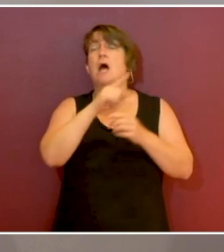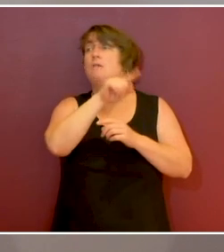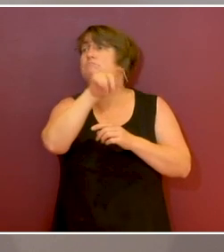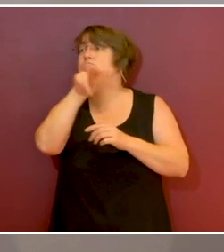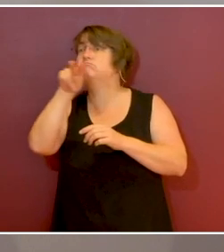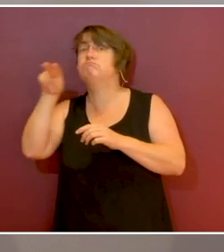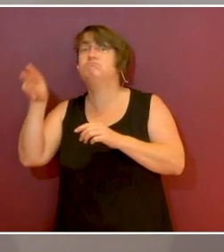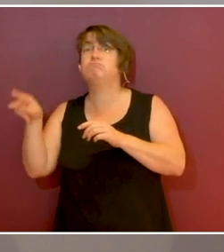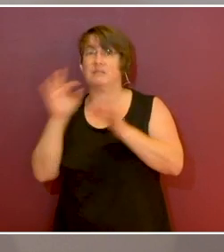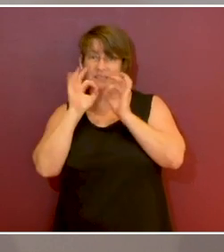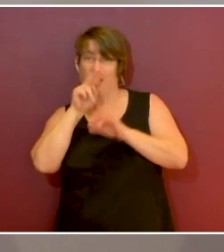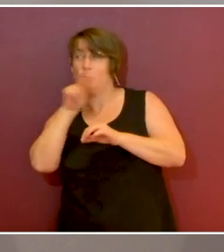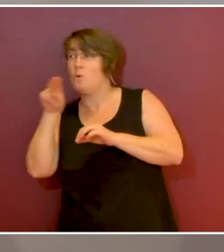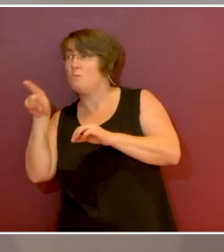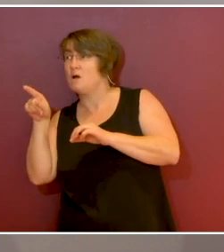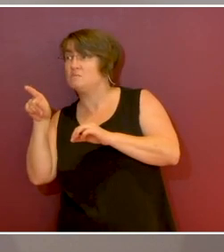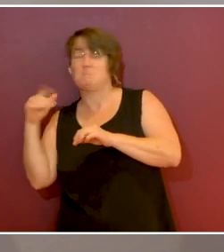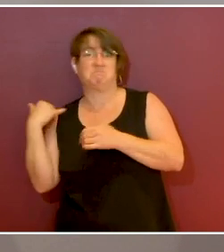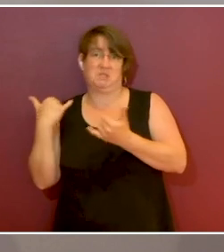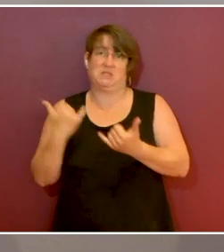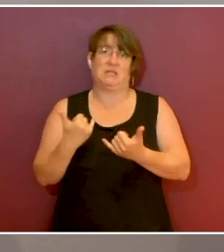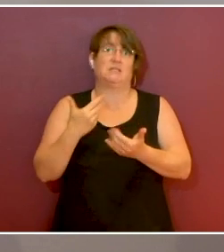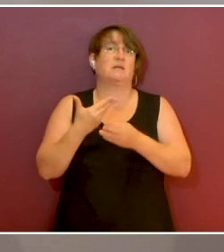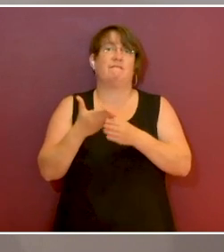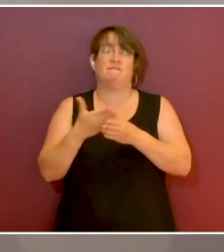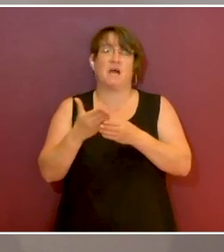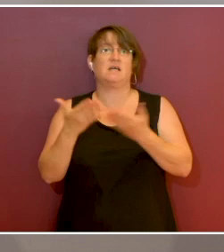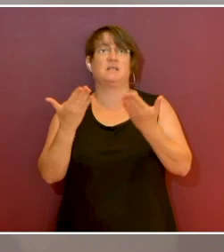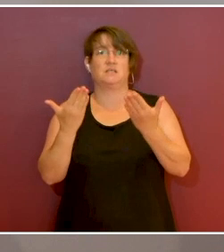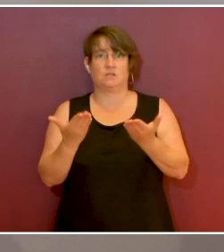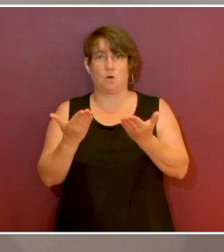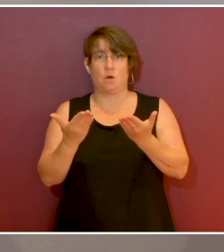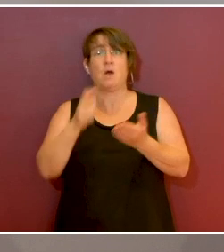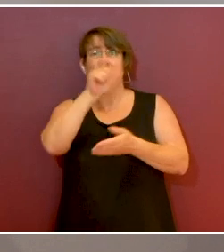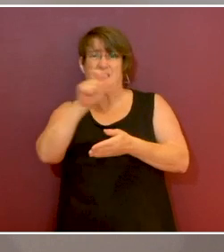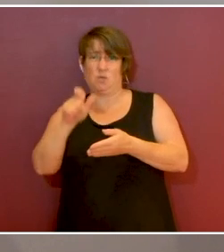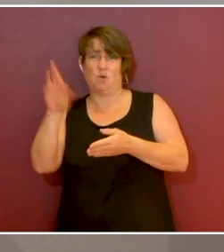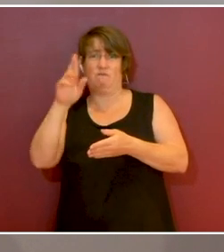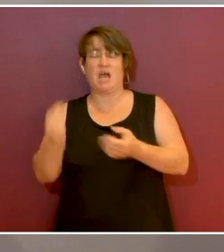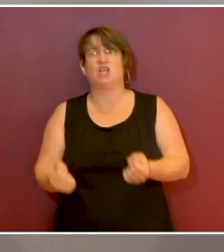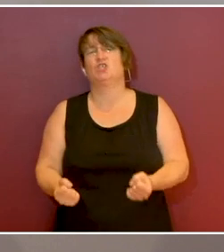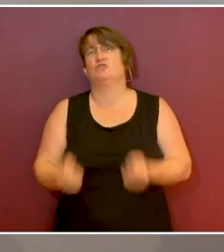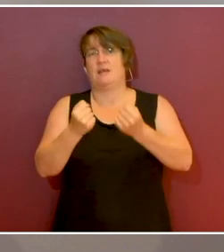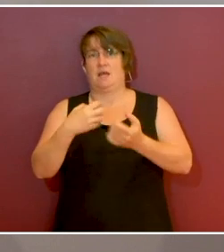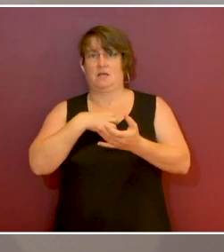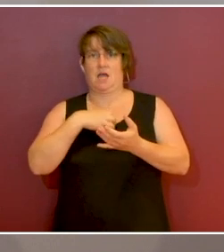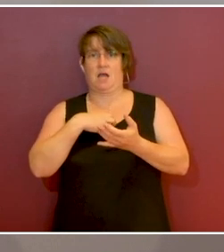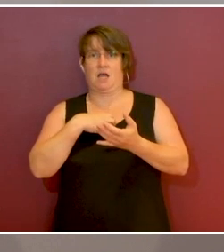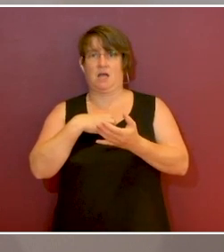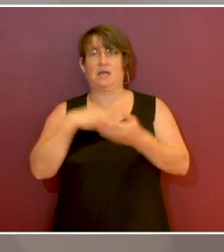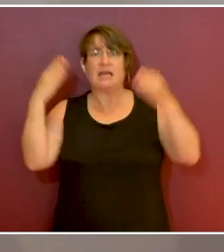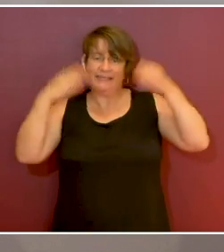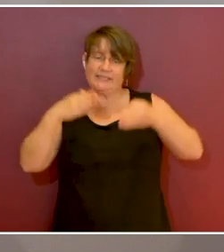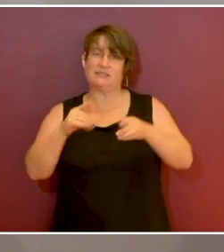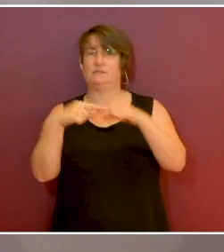bisher weiterhin so, dass die Zahlen derjenigen, die schwer erkranken, auf Intensivstationen versorgt werden